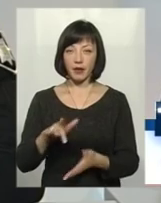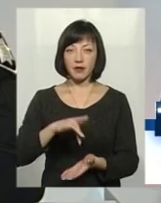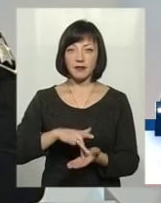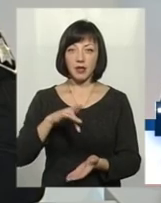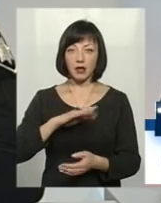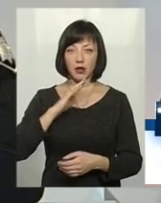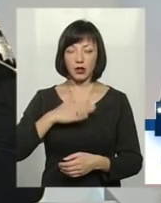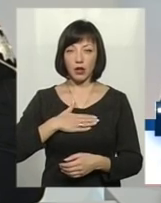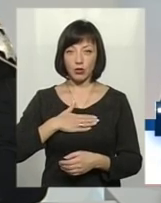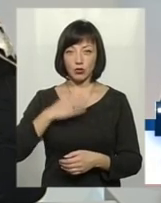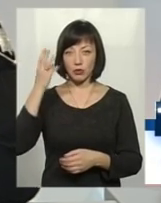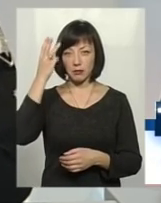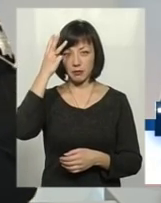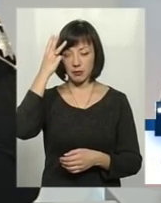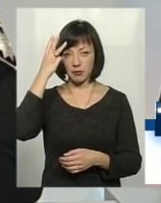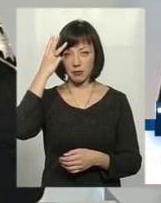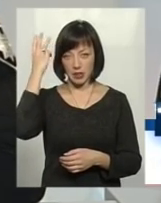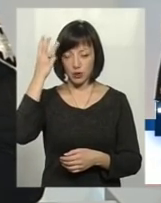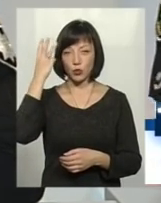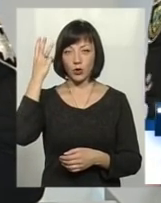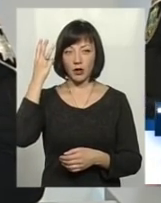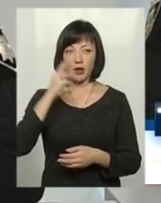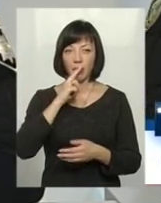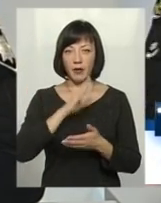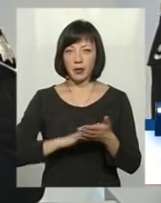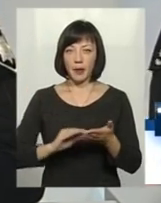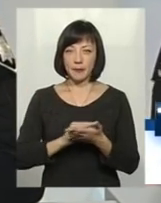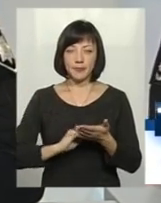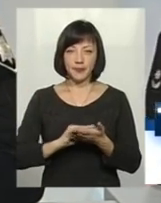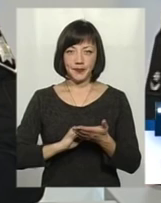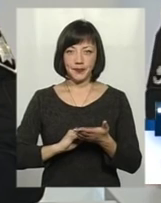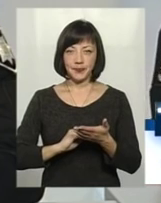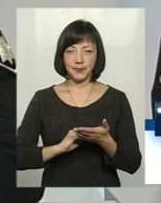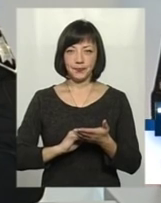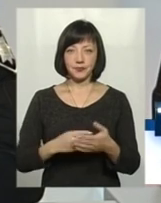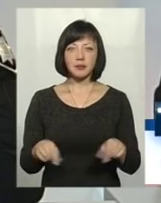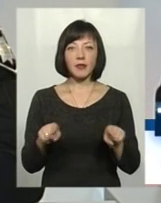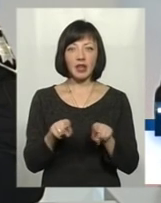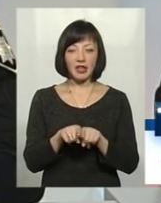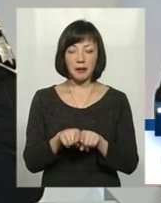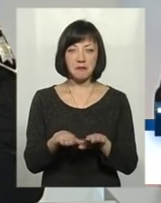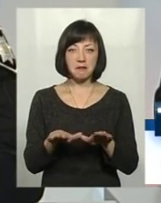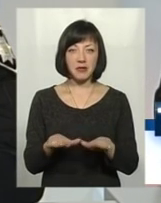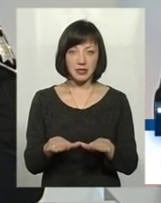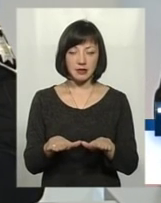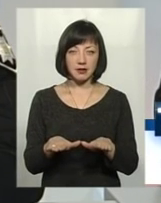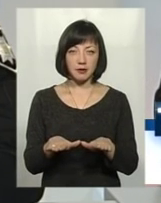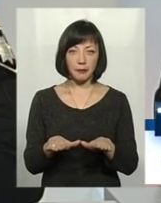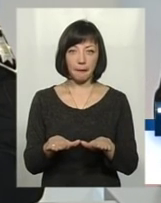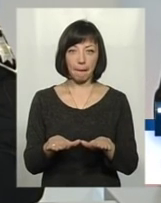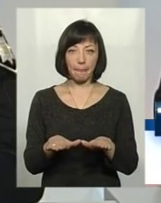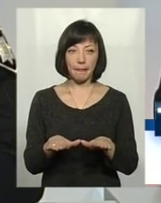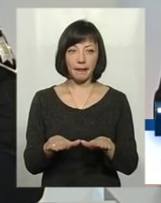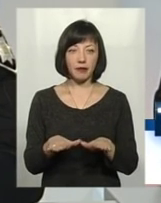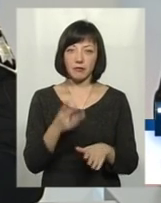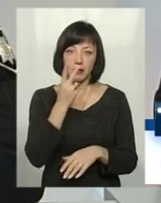центрі нашого обласного центру, де, як вибачаю, то таких місць навіть ми і